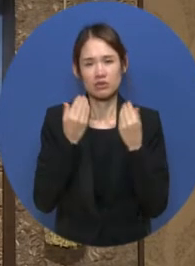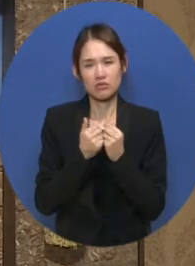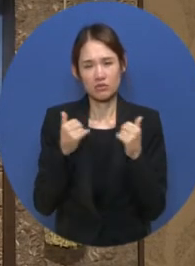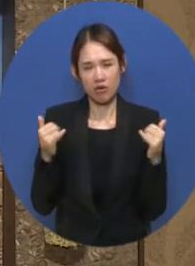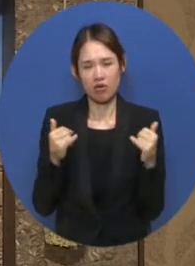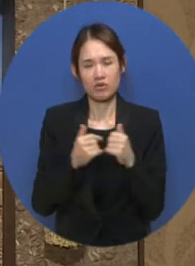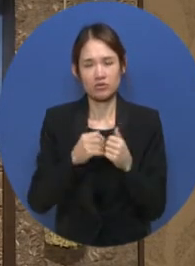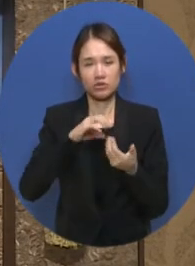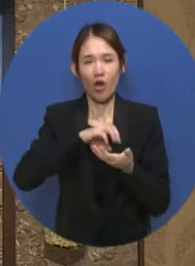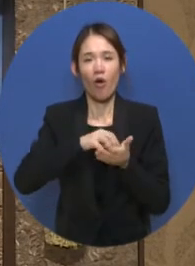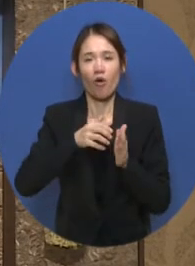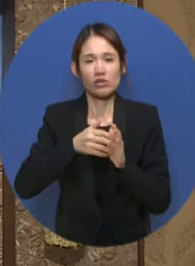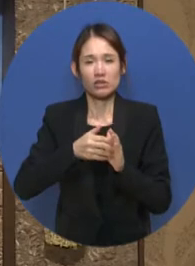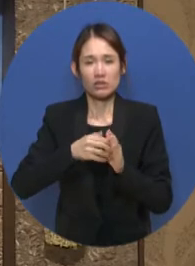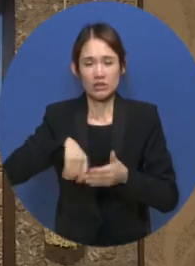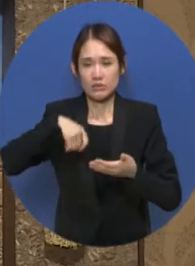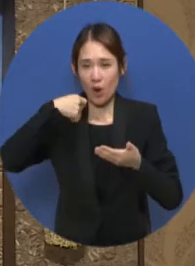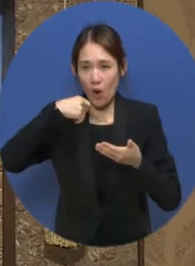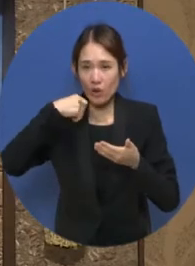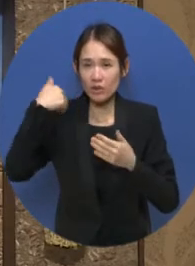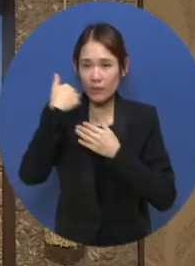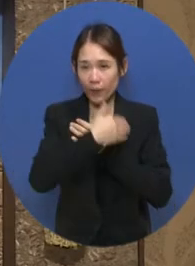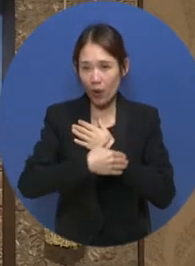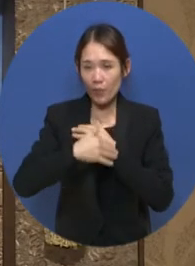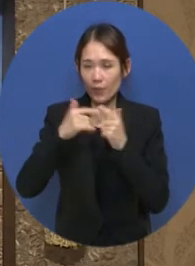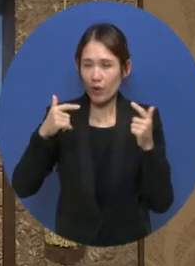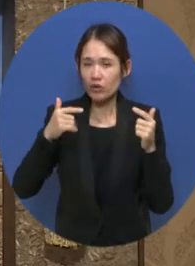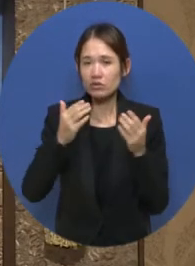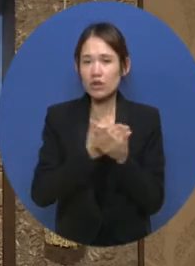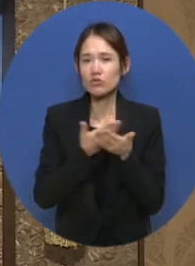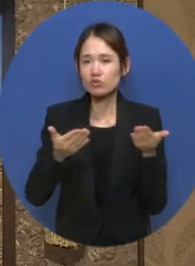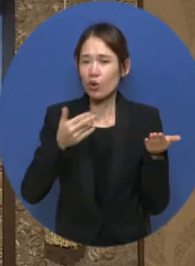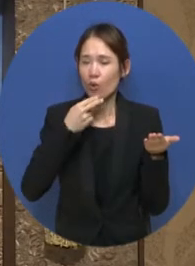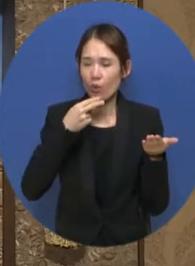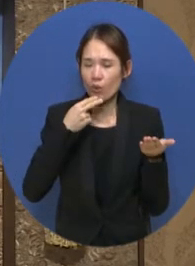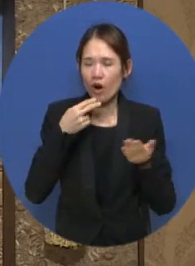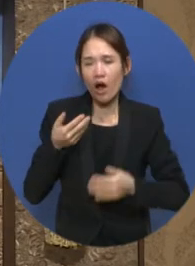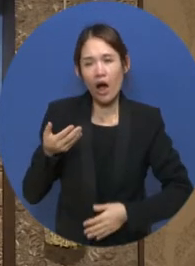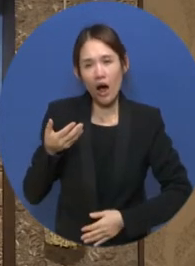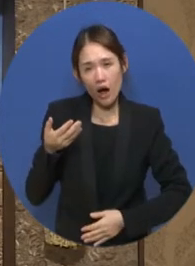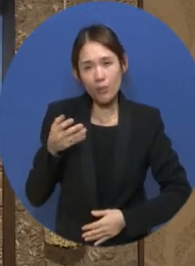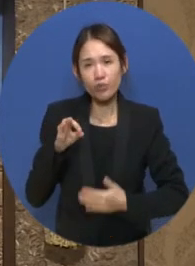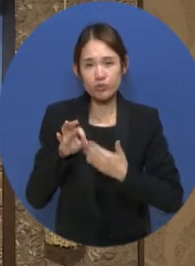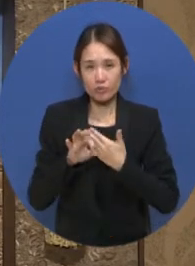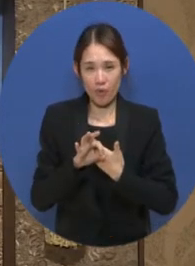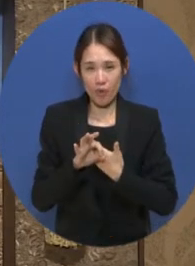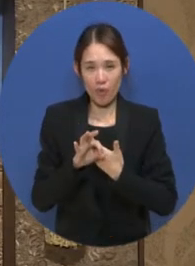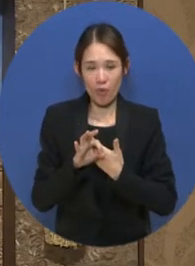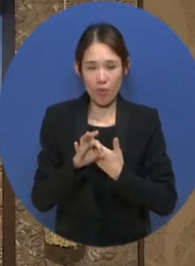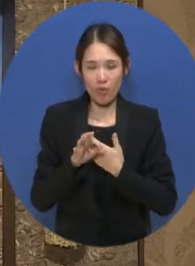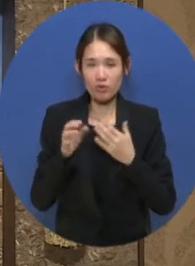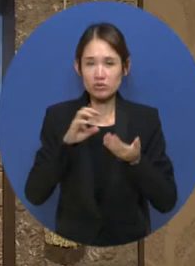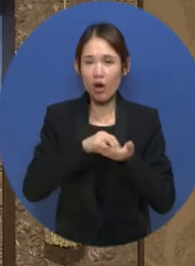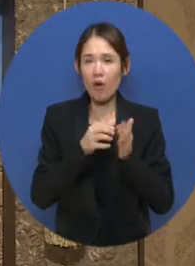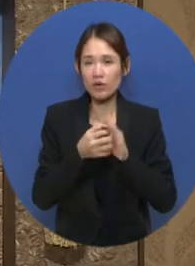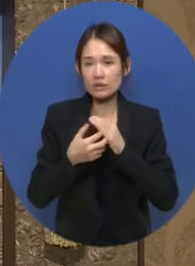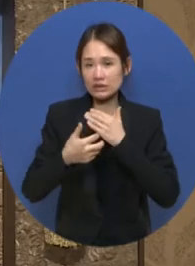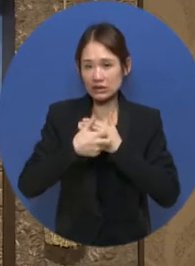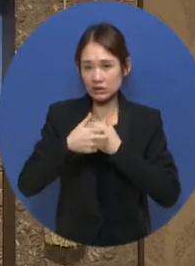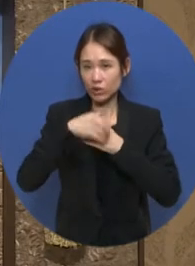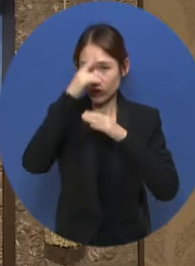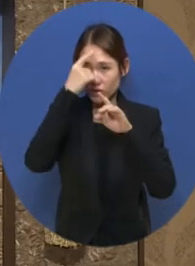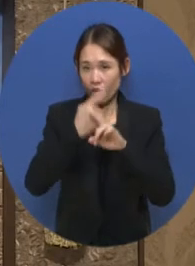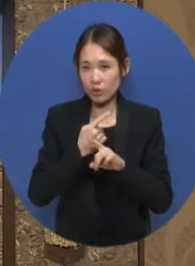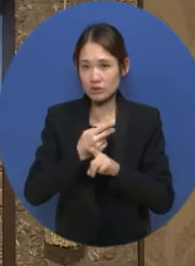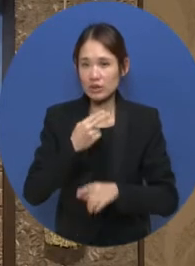적절한 의식주 라든지 있는 것들 제공하지 않거나 또 이제 아팠을 경우에 이 적절한 의료적 처치를 하지 않는